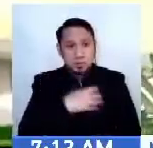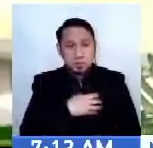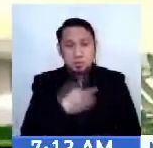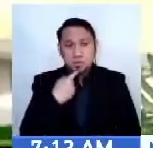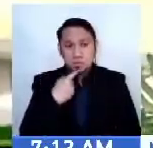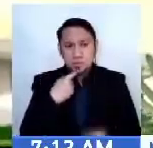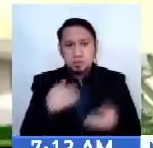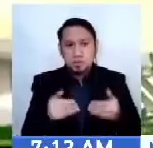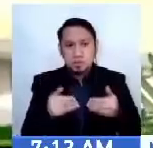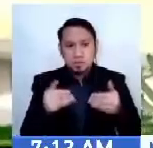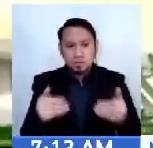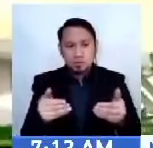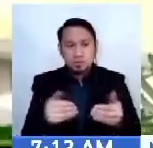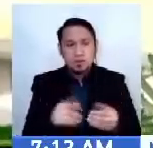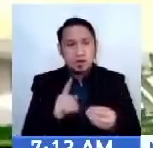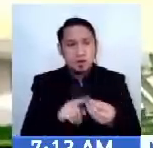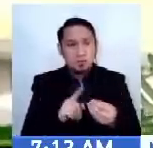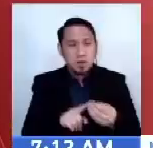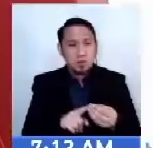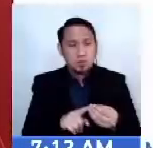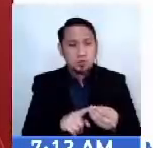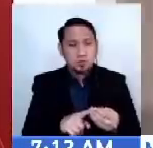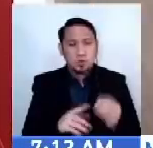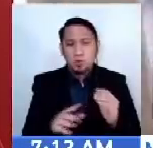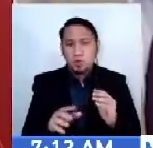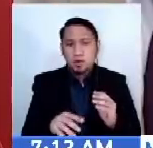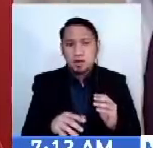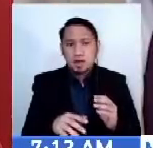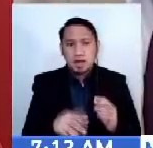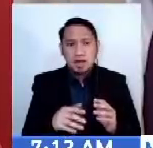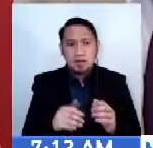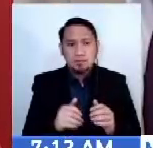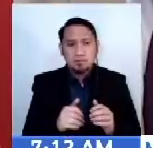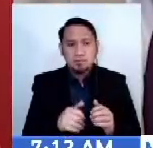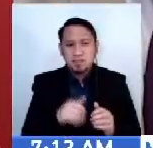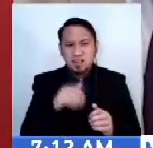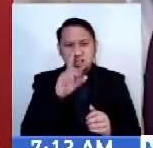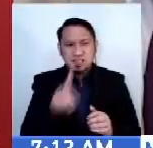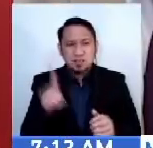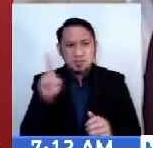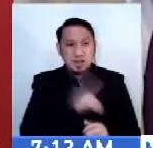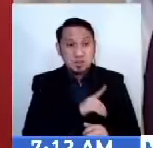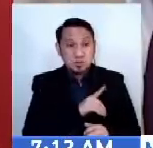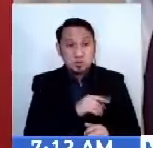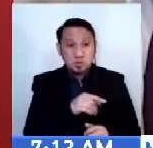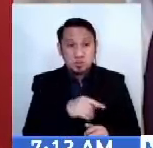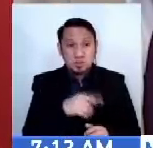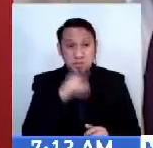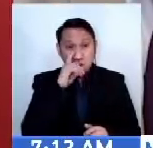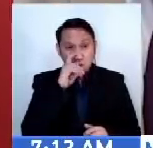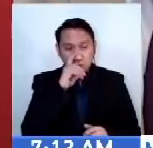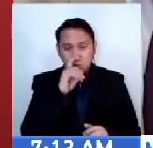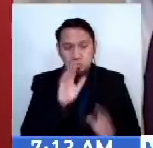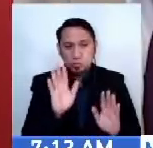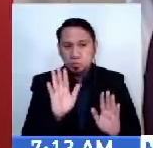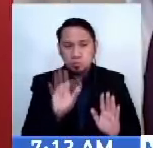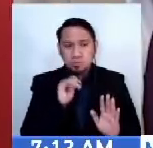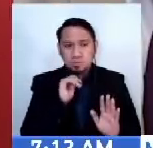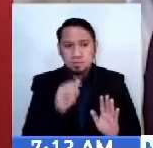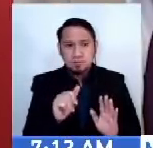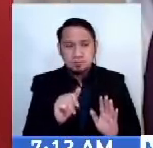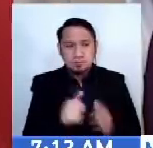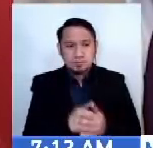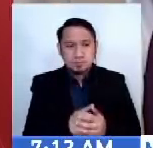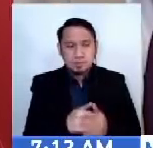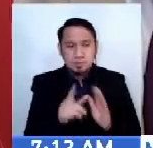anti-age discrimination policy. Ayon kay Lacson, maliraw sabing hindi na produktibo ang isang tao kapag matanda na. Sa trabaho,